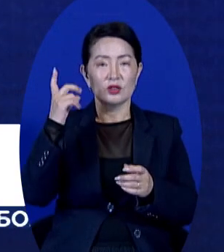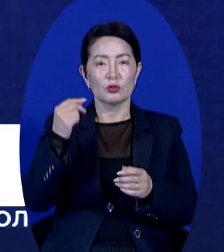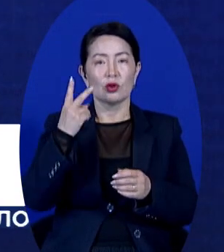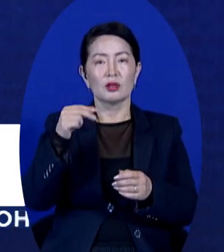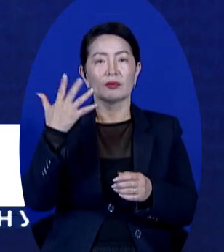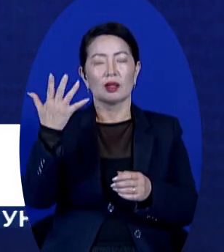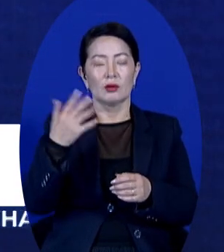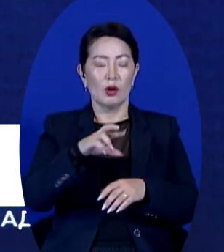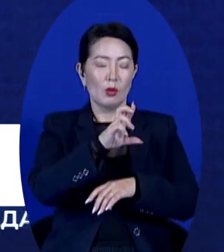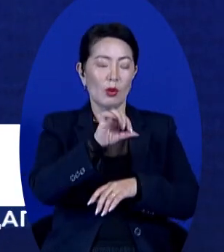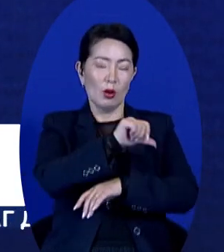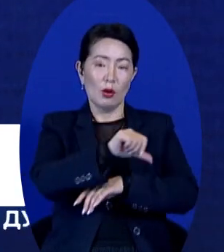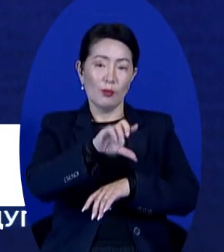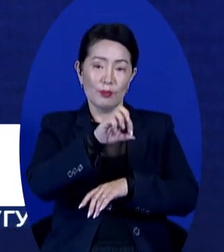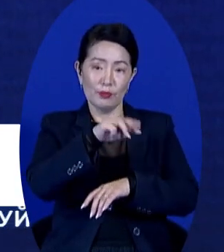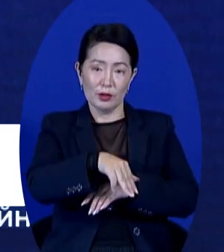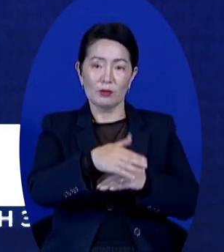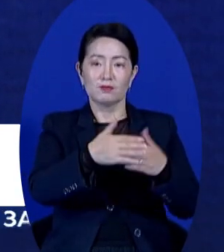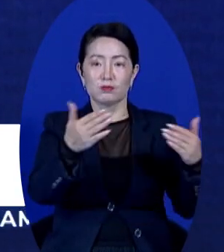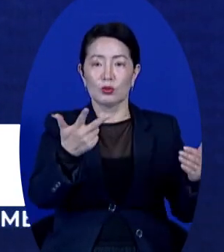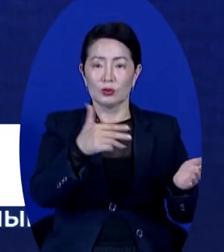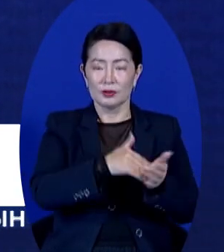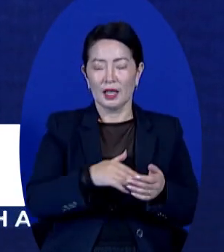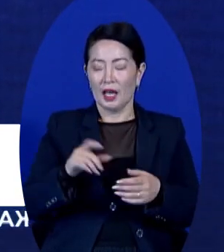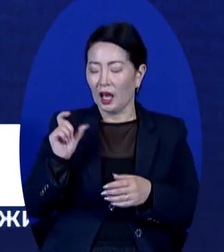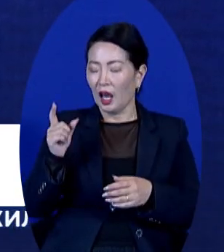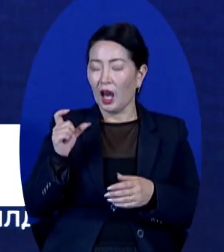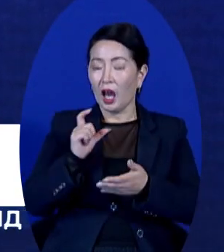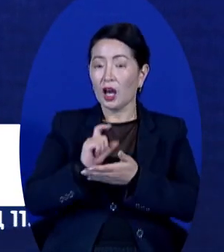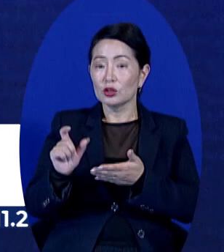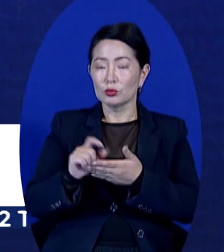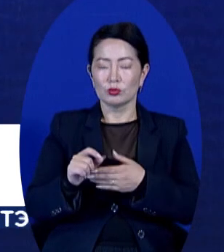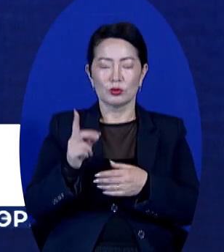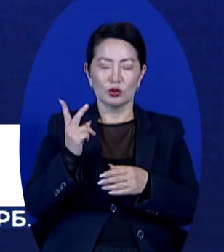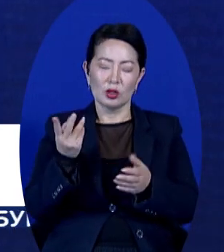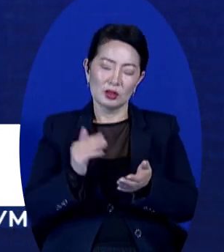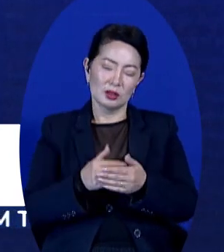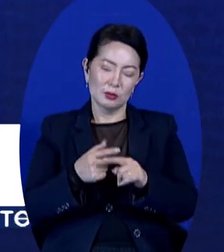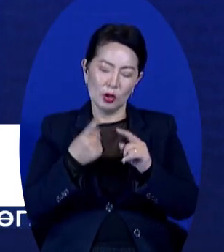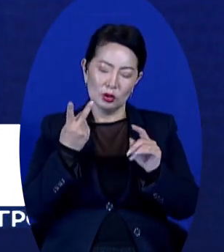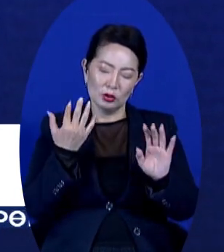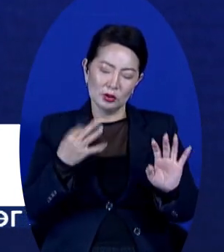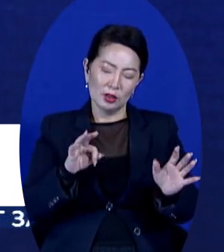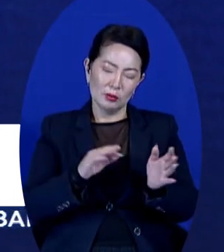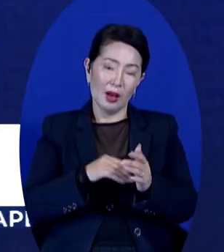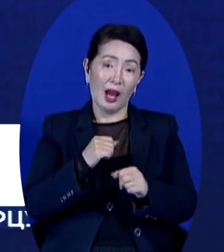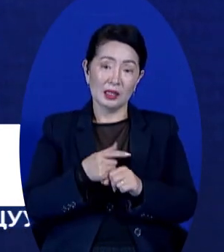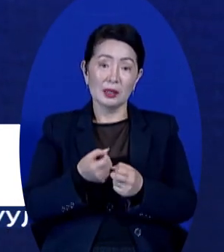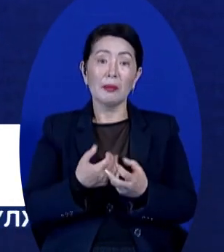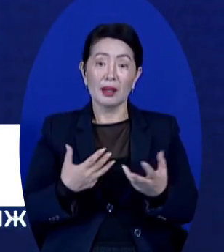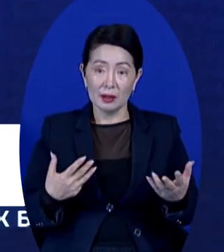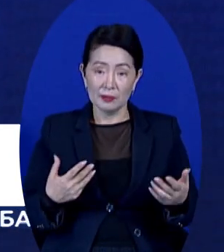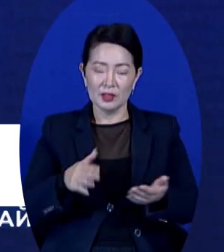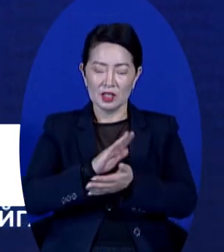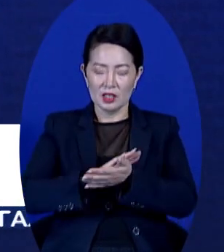бомбын өвчин чадал 3 дахин, мөн экспортын хэмжээ 2 дахин өсч 280 гаруй мянган ажлын байр нэмэгдэнэ гэж тооцож байна. Шинсэргэлтийн бодлогыг